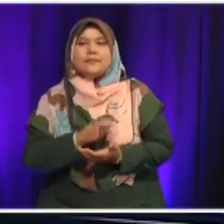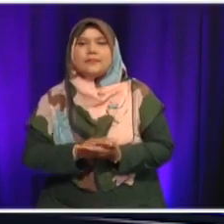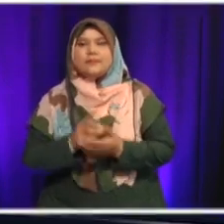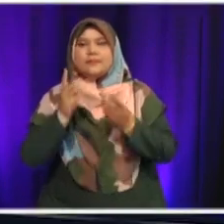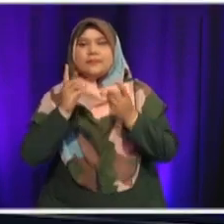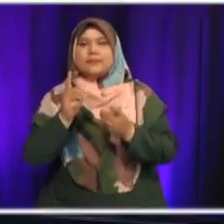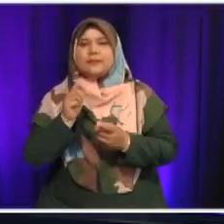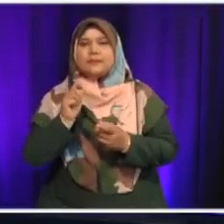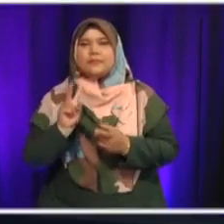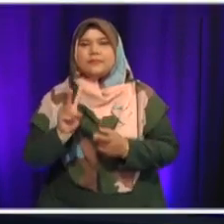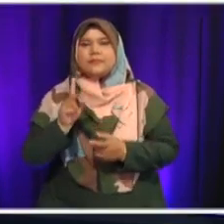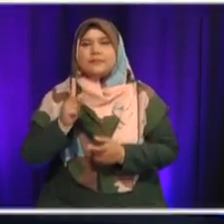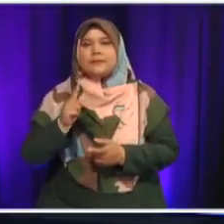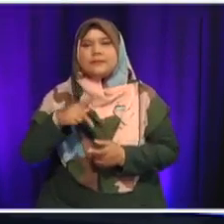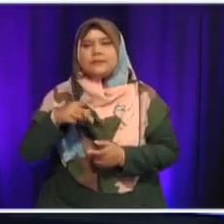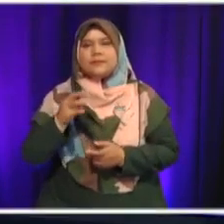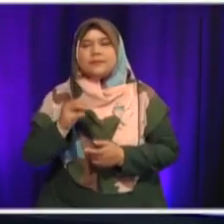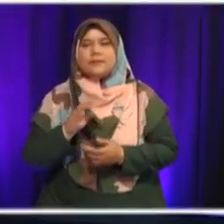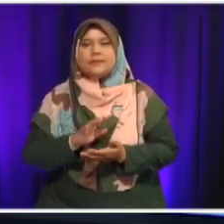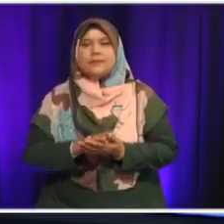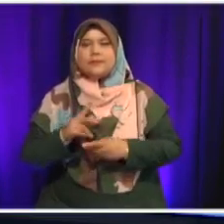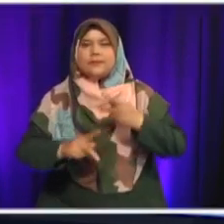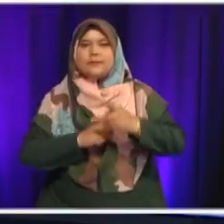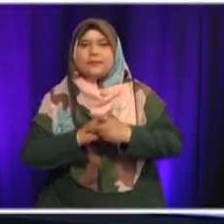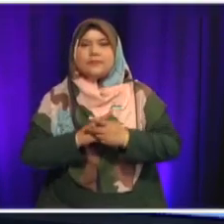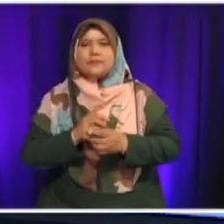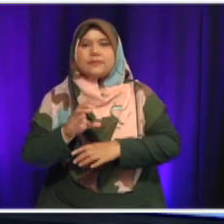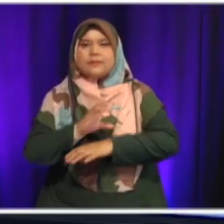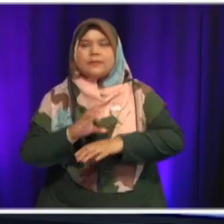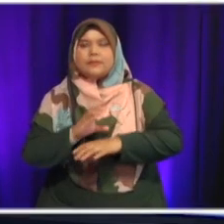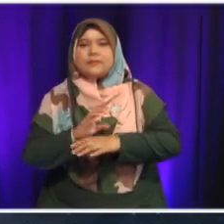masih dalam proses untuk membuat coklat acuan